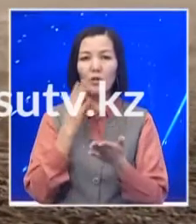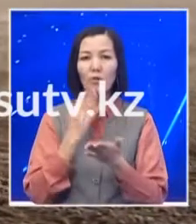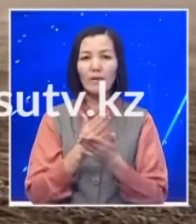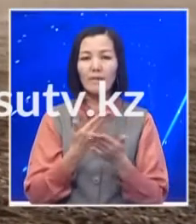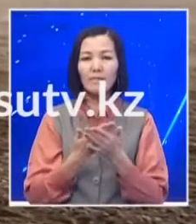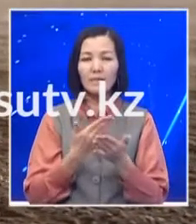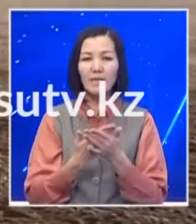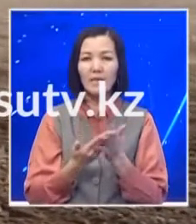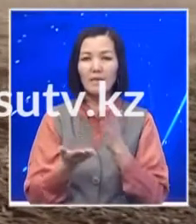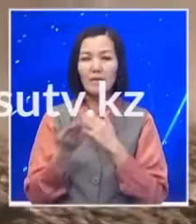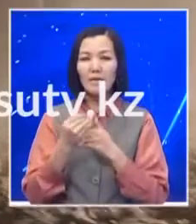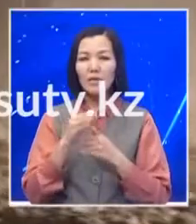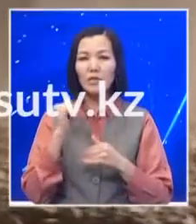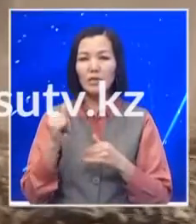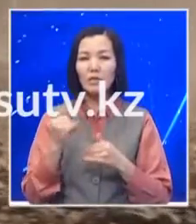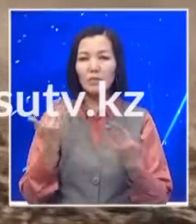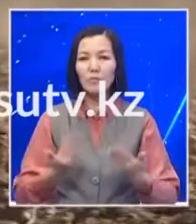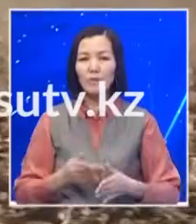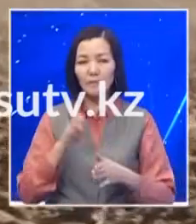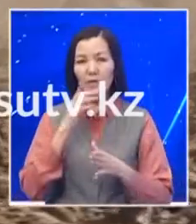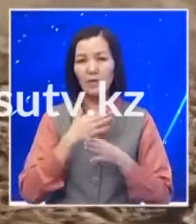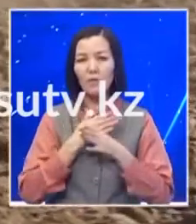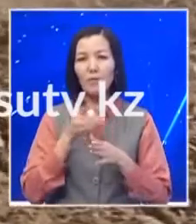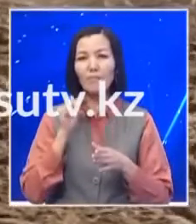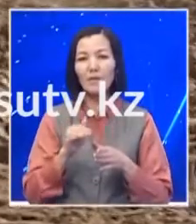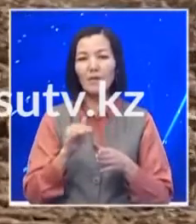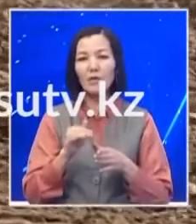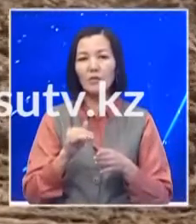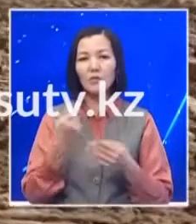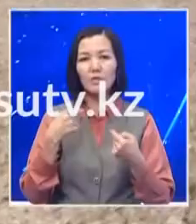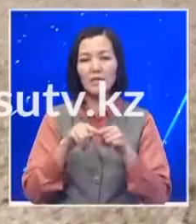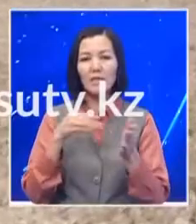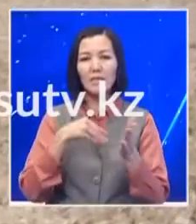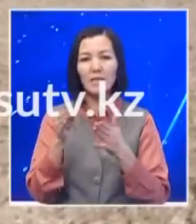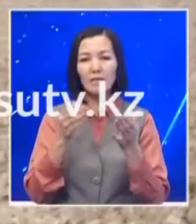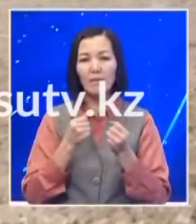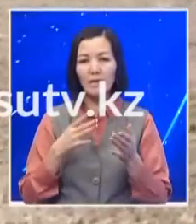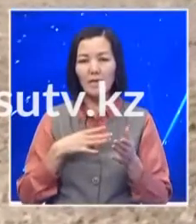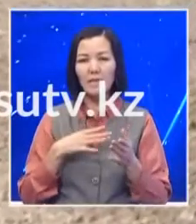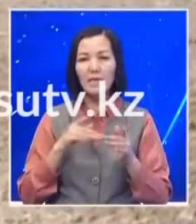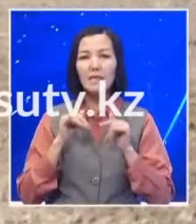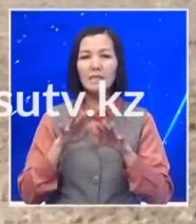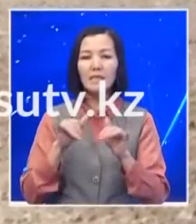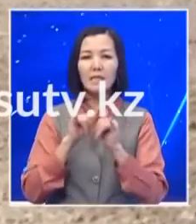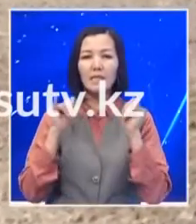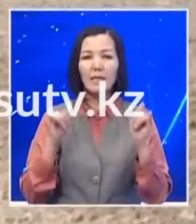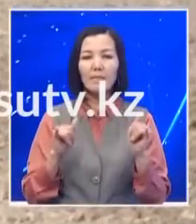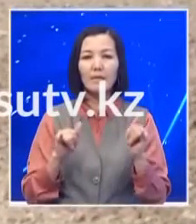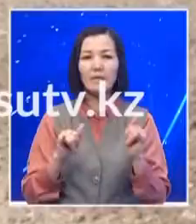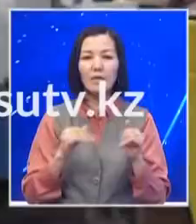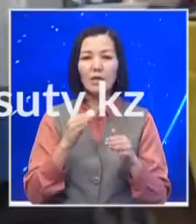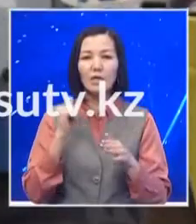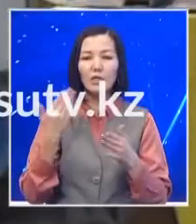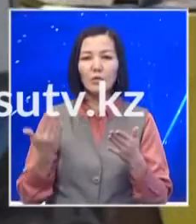былтыр жетісулық диқандар мемлекет қолдауымен 1000-ға жуық техника сатып алған. Құрылғылар жаңарып, істер ілгерілді. Бұл өңірдегі жетісу